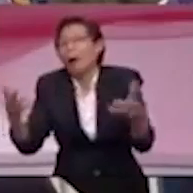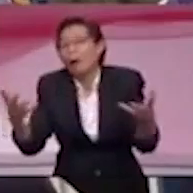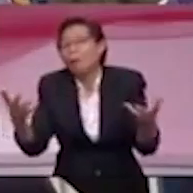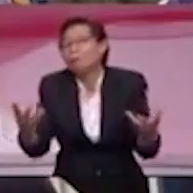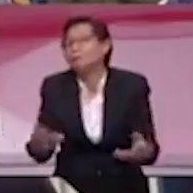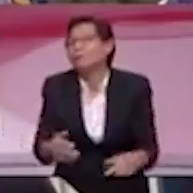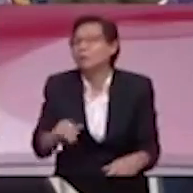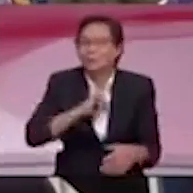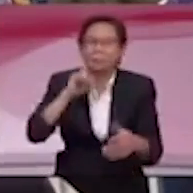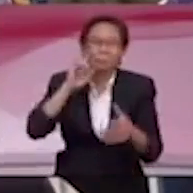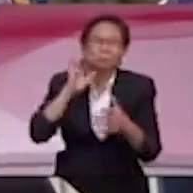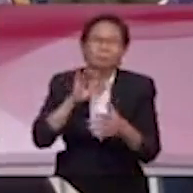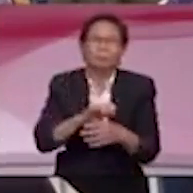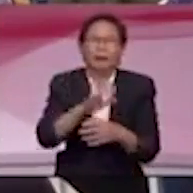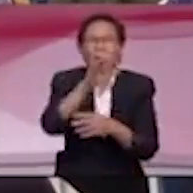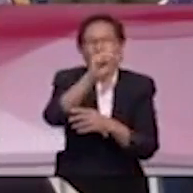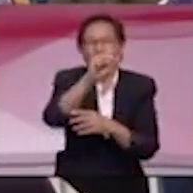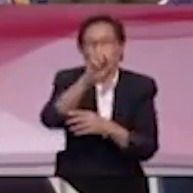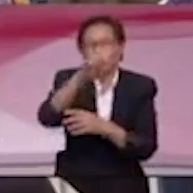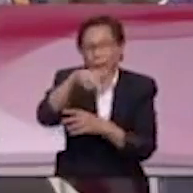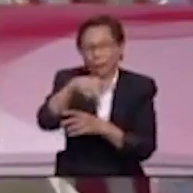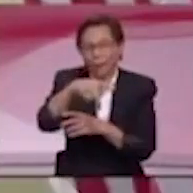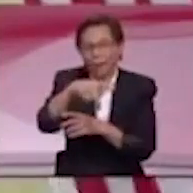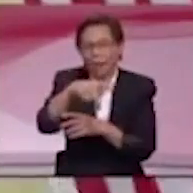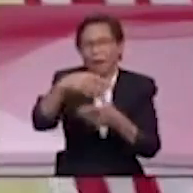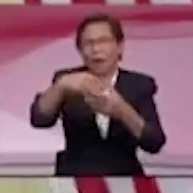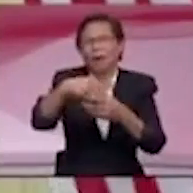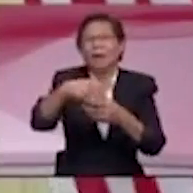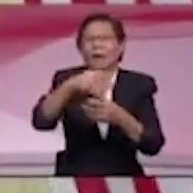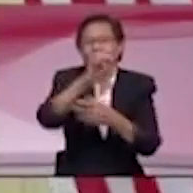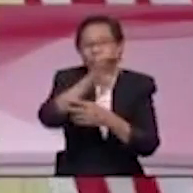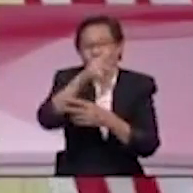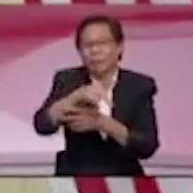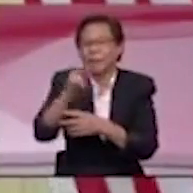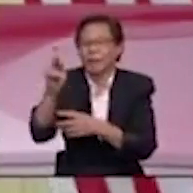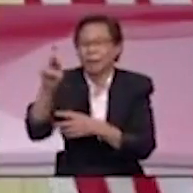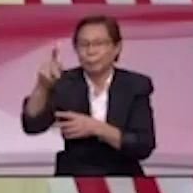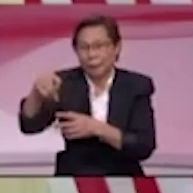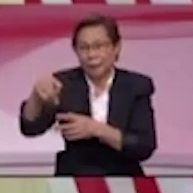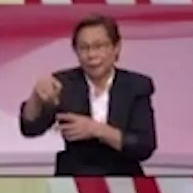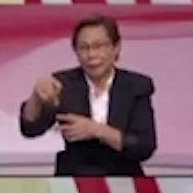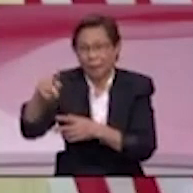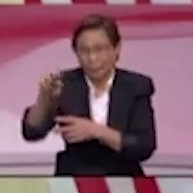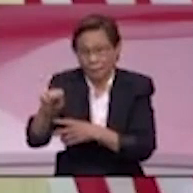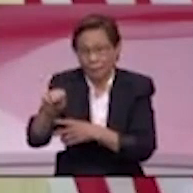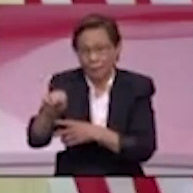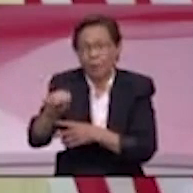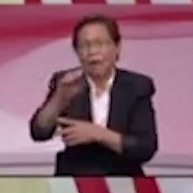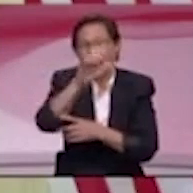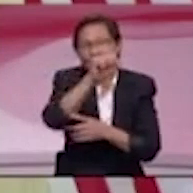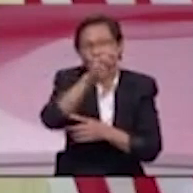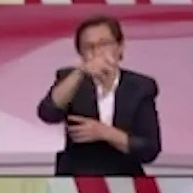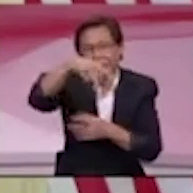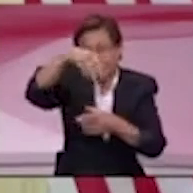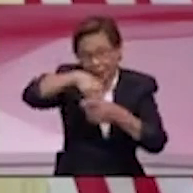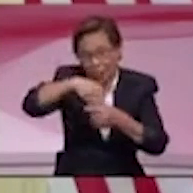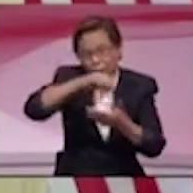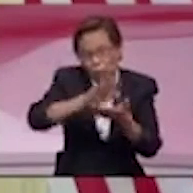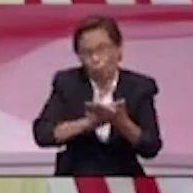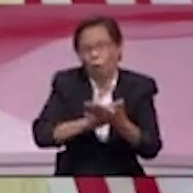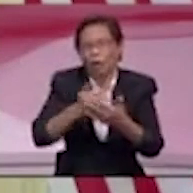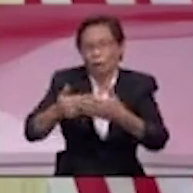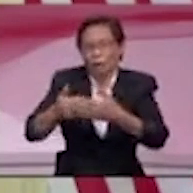Saya percaya SOP yang dikeluarkan oleh Kementerian Pendidikan adalah SOP di dalam sekolah. Sebelum masuk